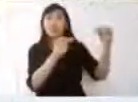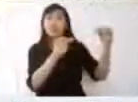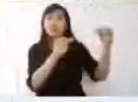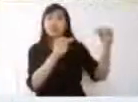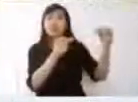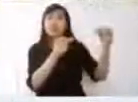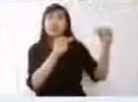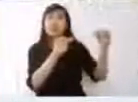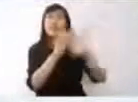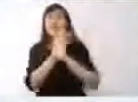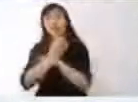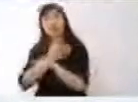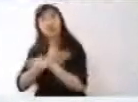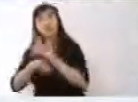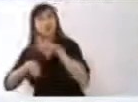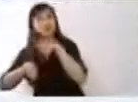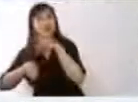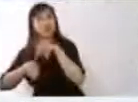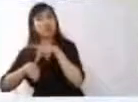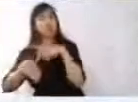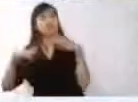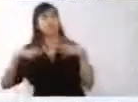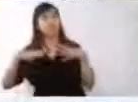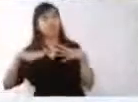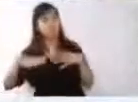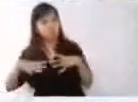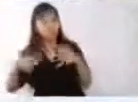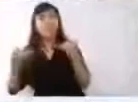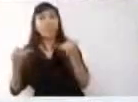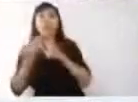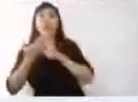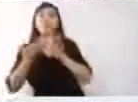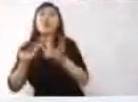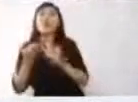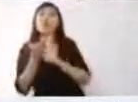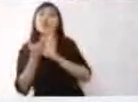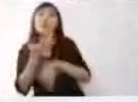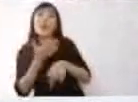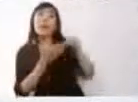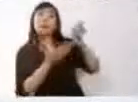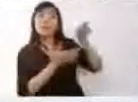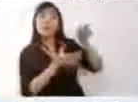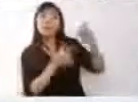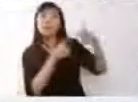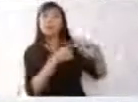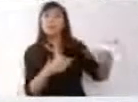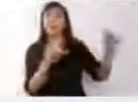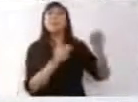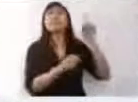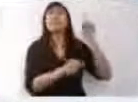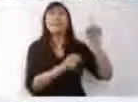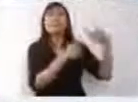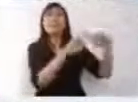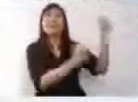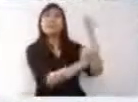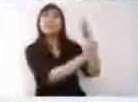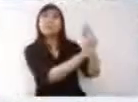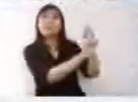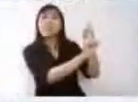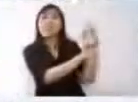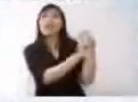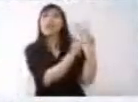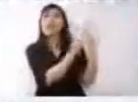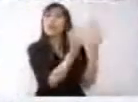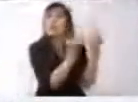mga bagong patakaran in the next few weeks or months kung paano po gagawin nila sa further easing